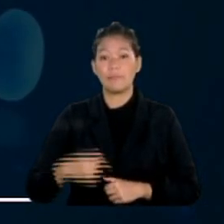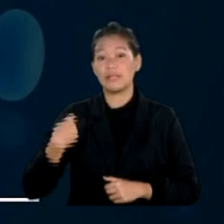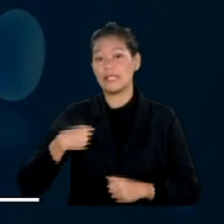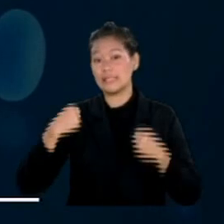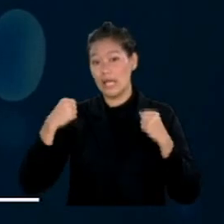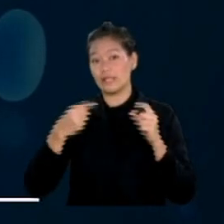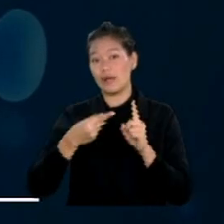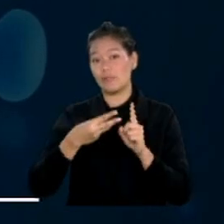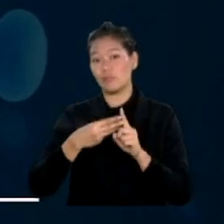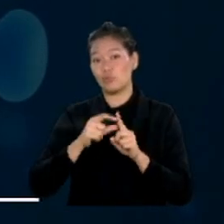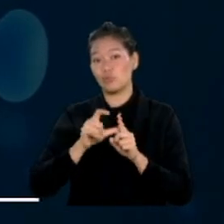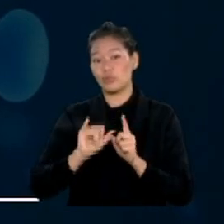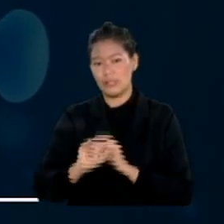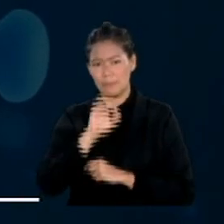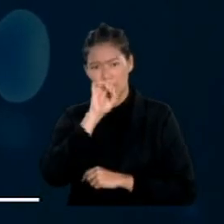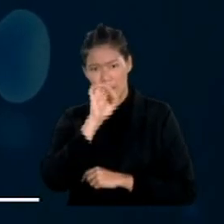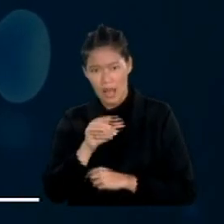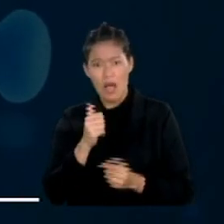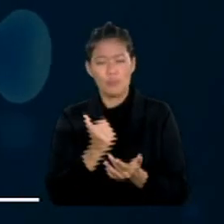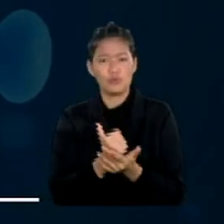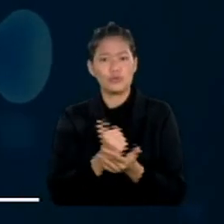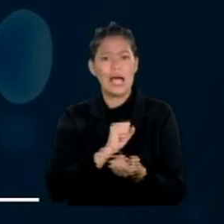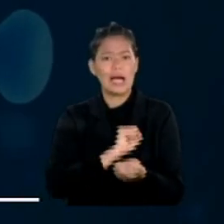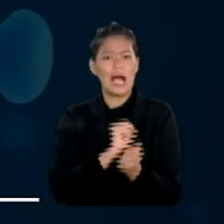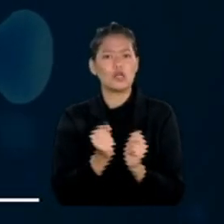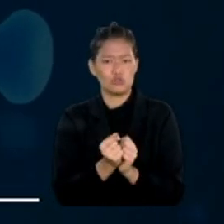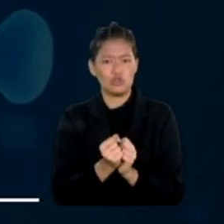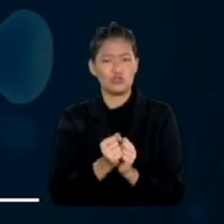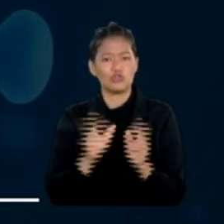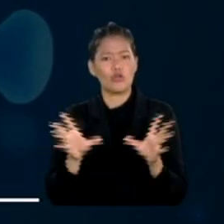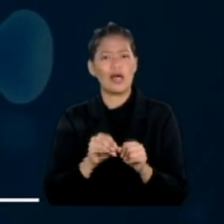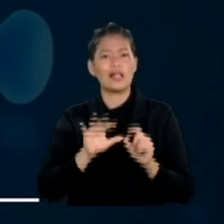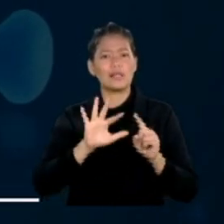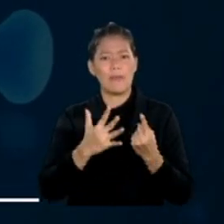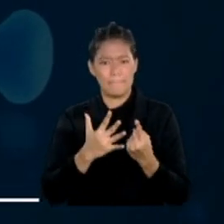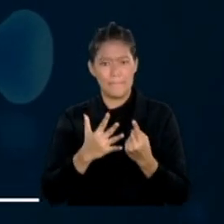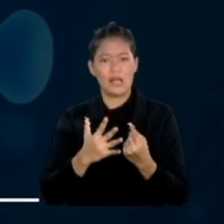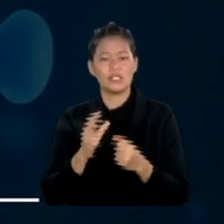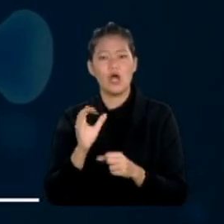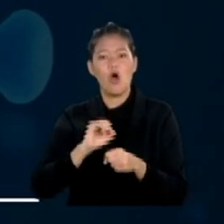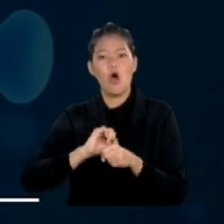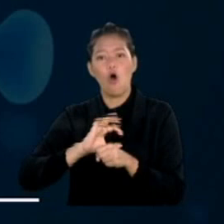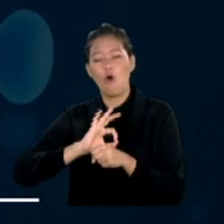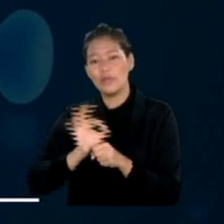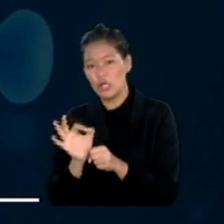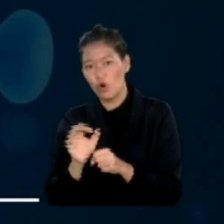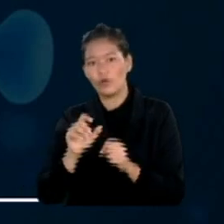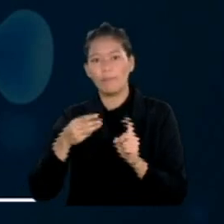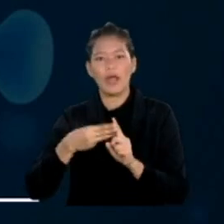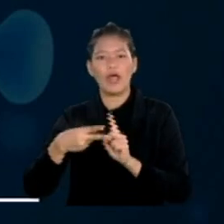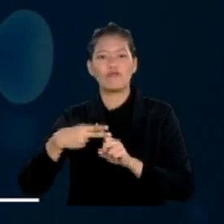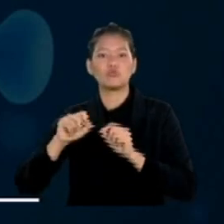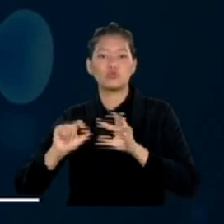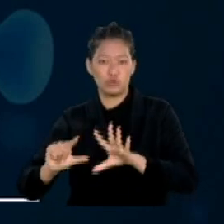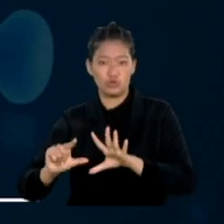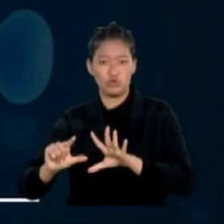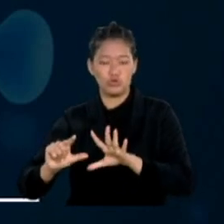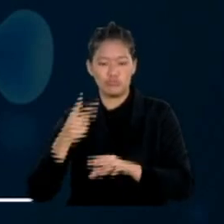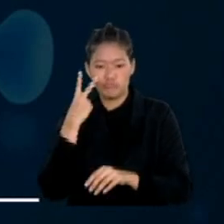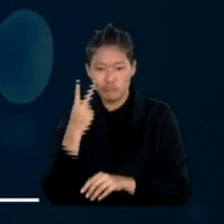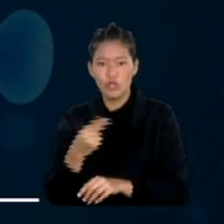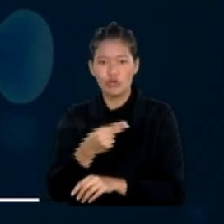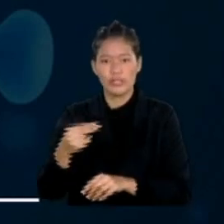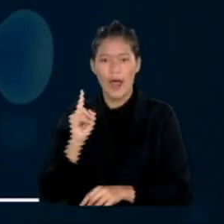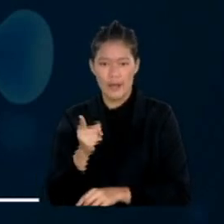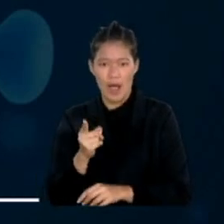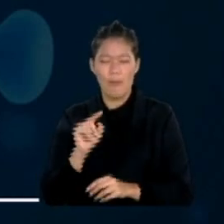Menteri Kesehatan Budi Karya Sumadi menyebut sudah ada 15 kasus infeksi omicron bf7 yang terdeteksi